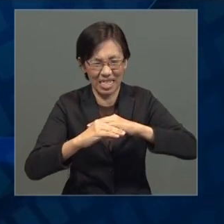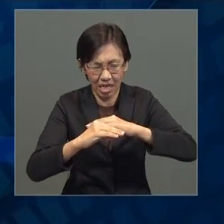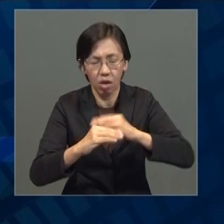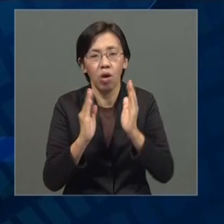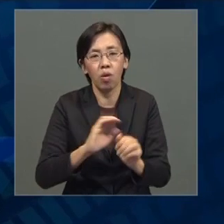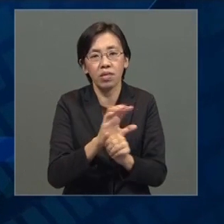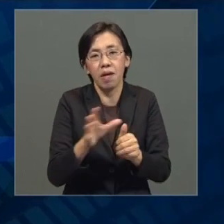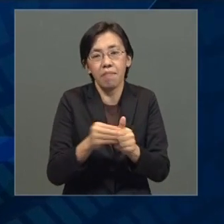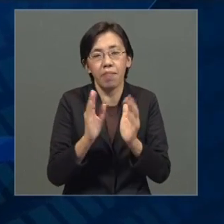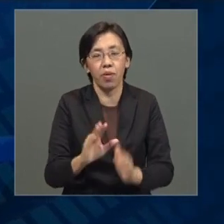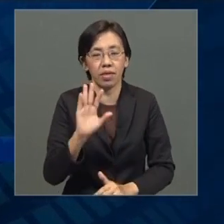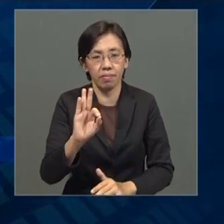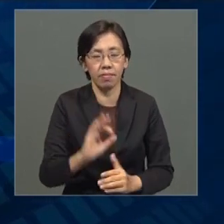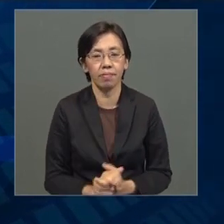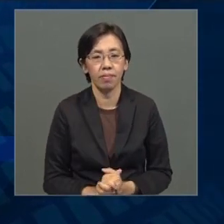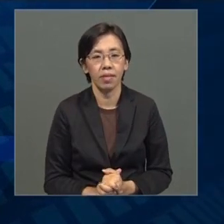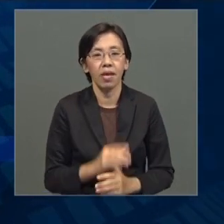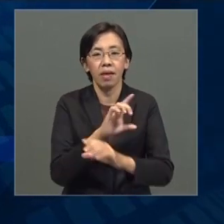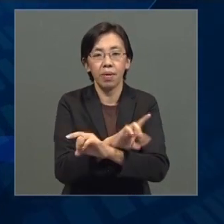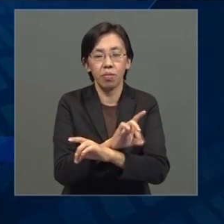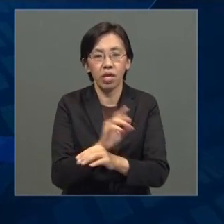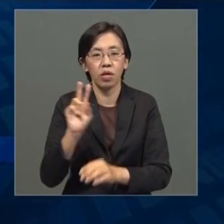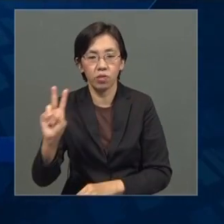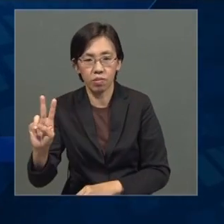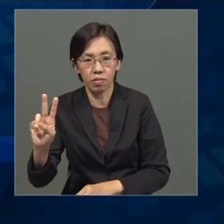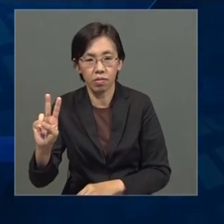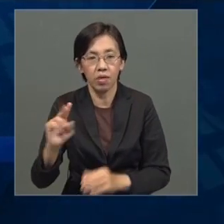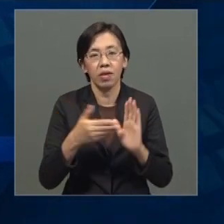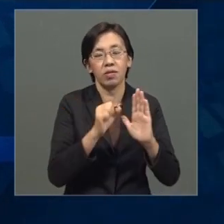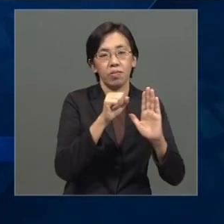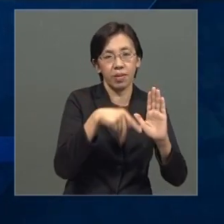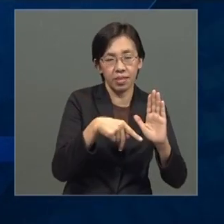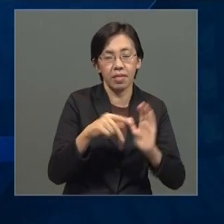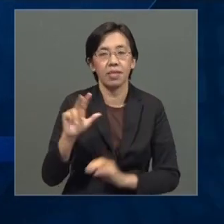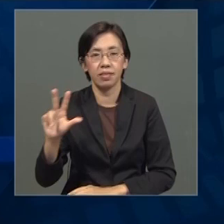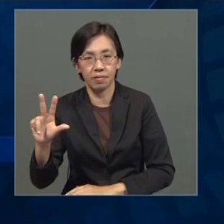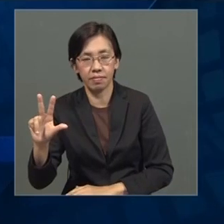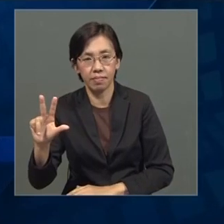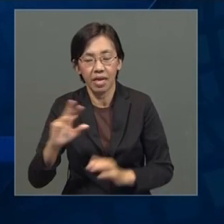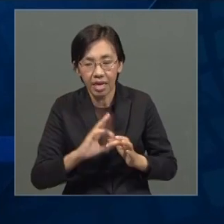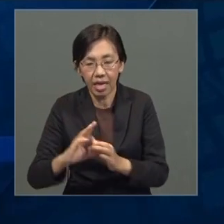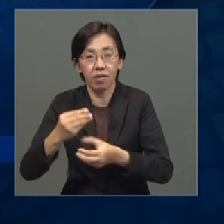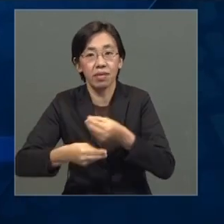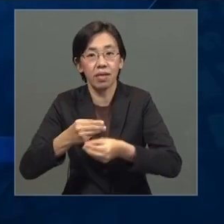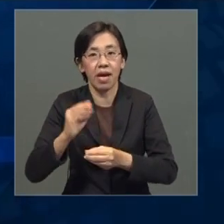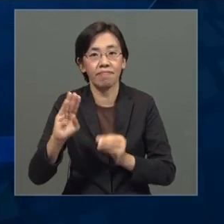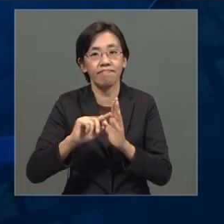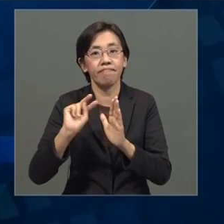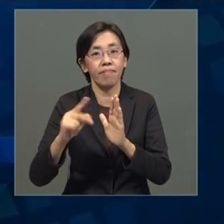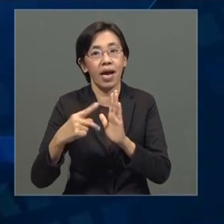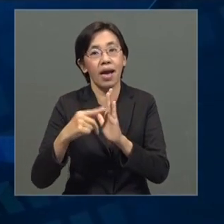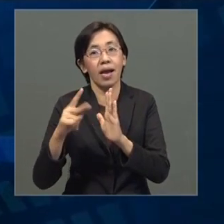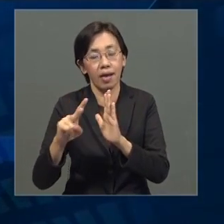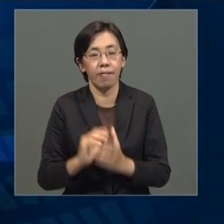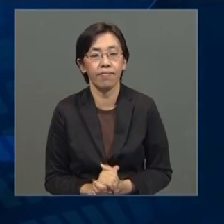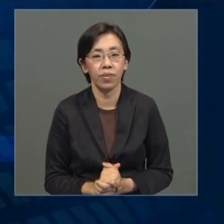ค่ะในส่วนของเพชรบุรี2รายสุพรรณบุรี3รายก็ยังสืบเนื่องจากตลาดสดบางแคเช่นกันนะคะแล้